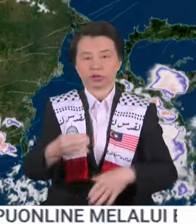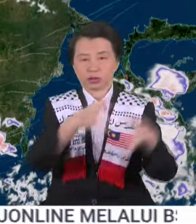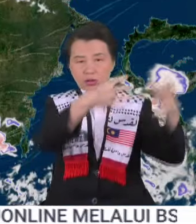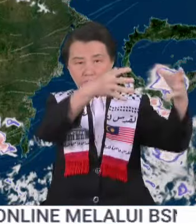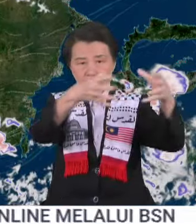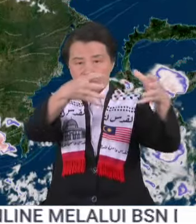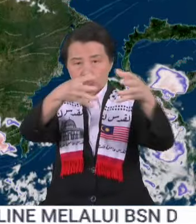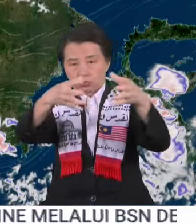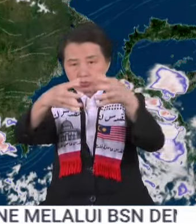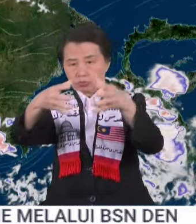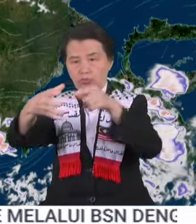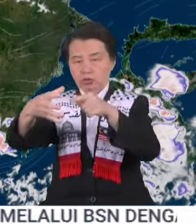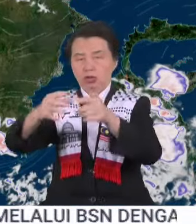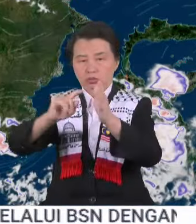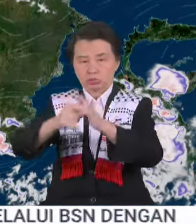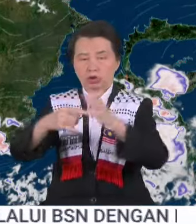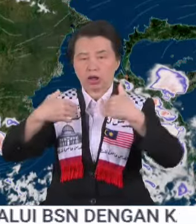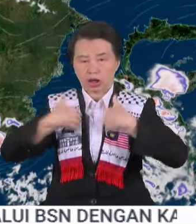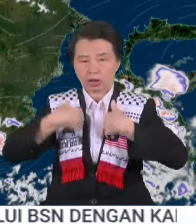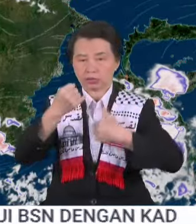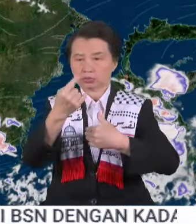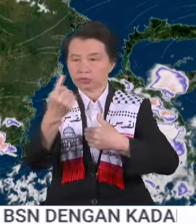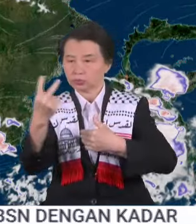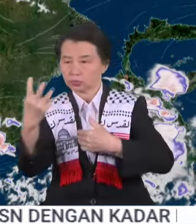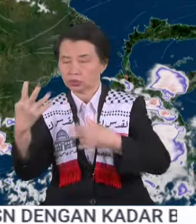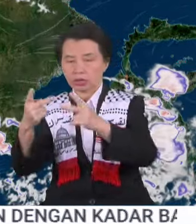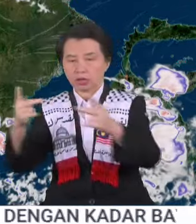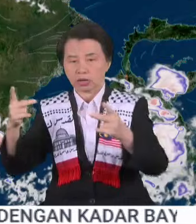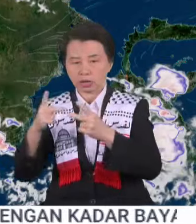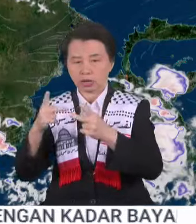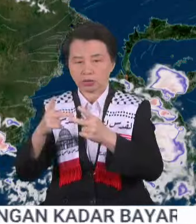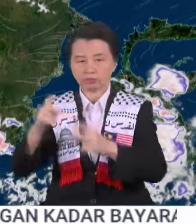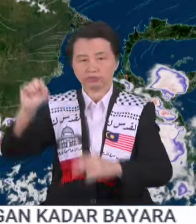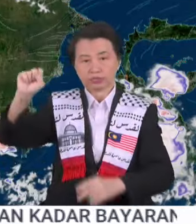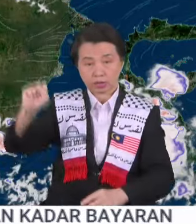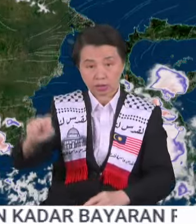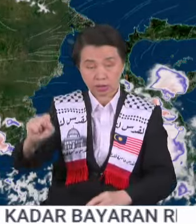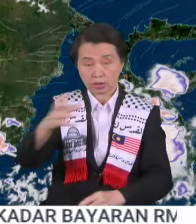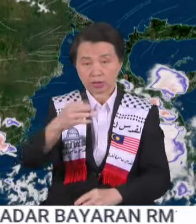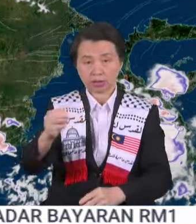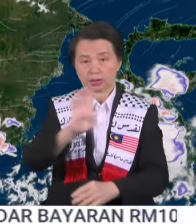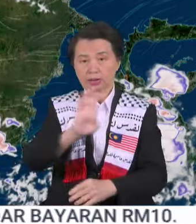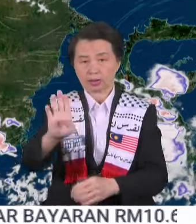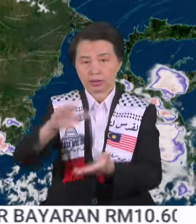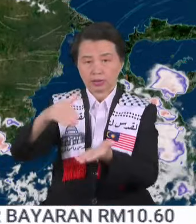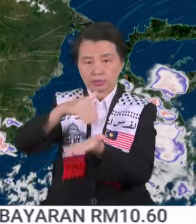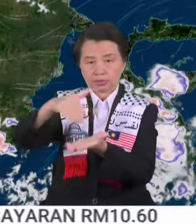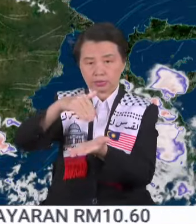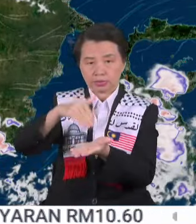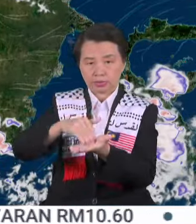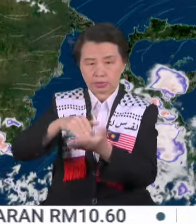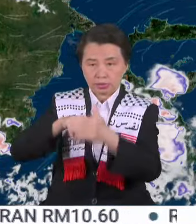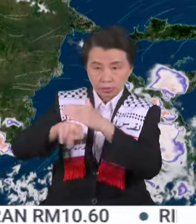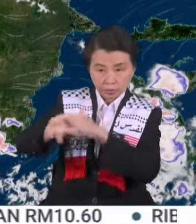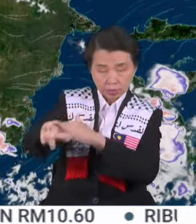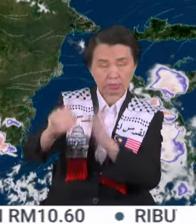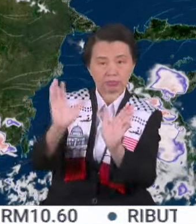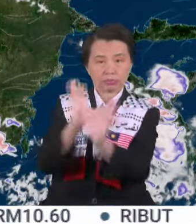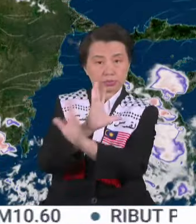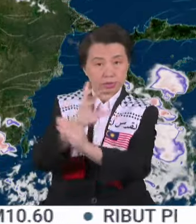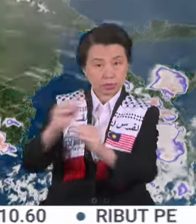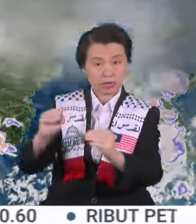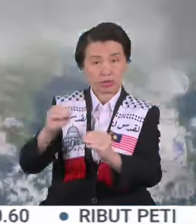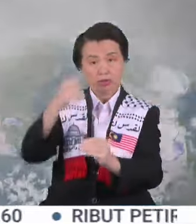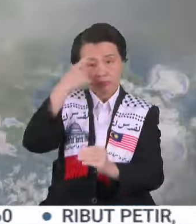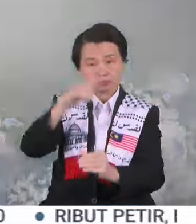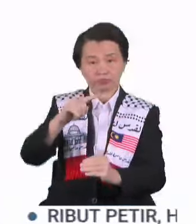kelompok awan aktif juga sedang mula terbentuk di beberapa kawasan di sekitar selatan dan juga bahagian tengah serta pedalaman Sarawak.